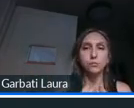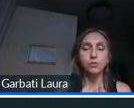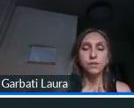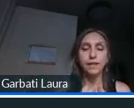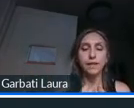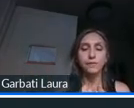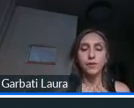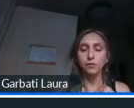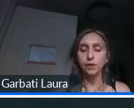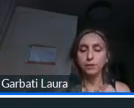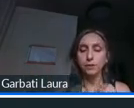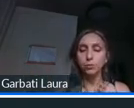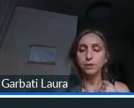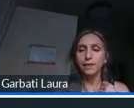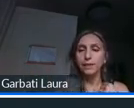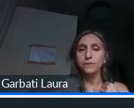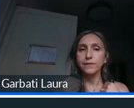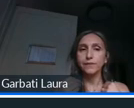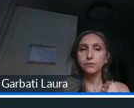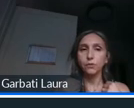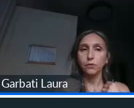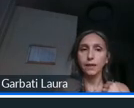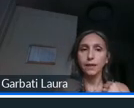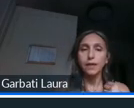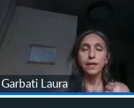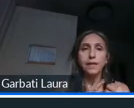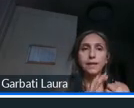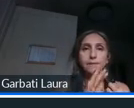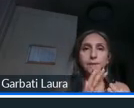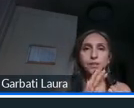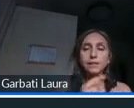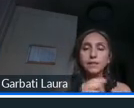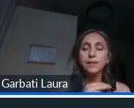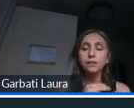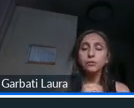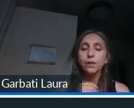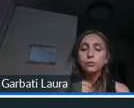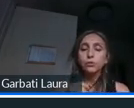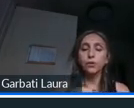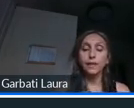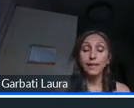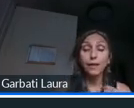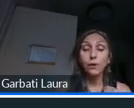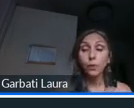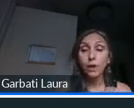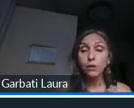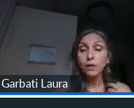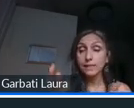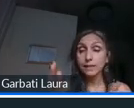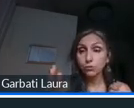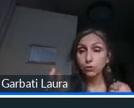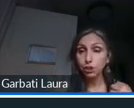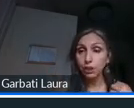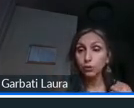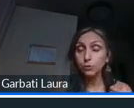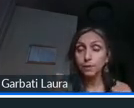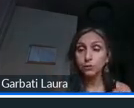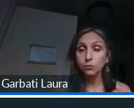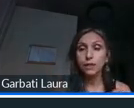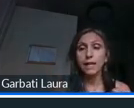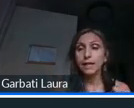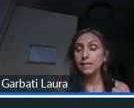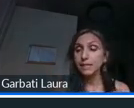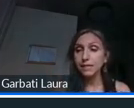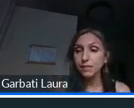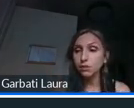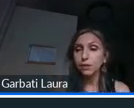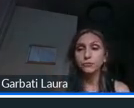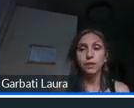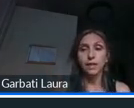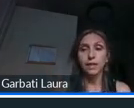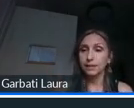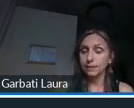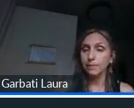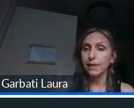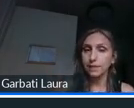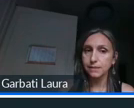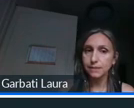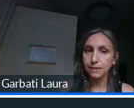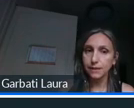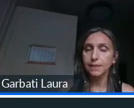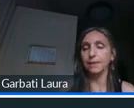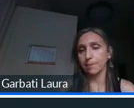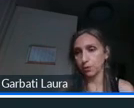diritti di esclusiva che vengono attribuiti all'inventore. Invece il diritto d'autore, che è quello che è stato scelto per tutelare sia i software